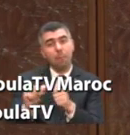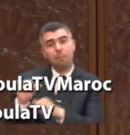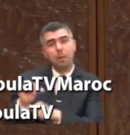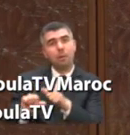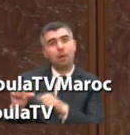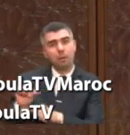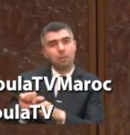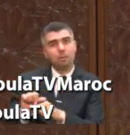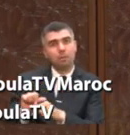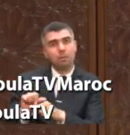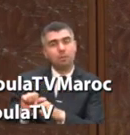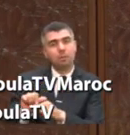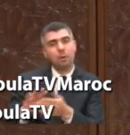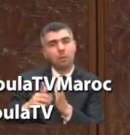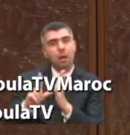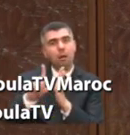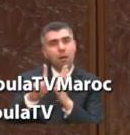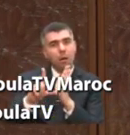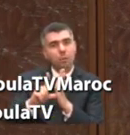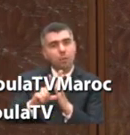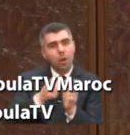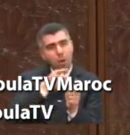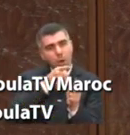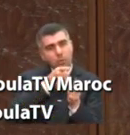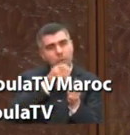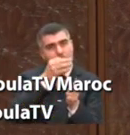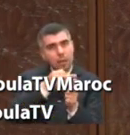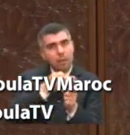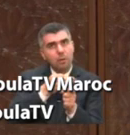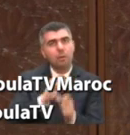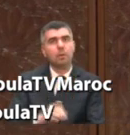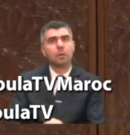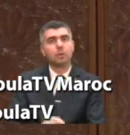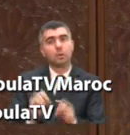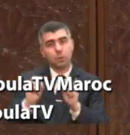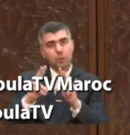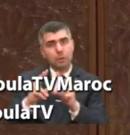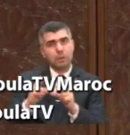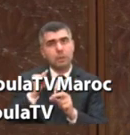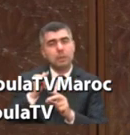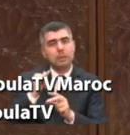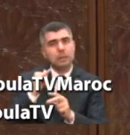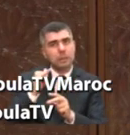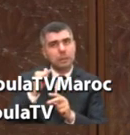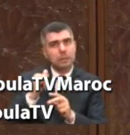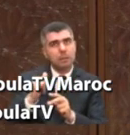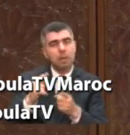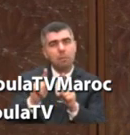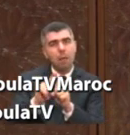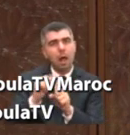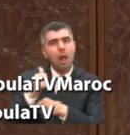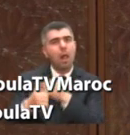نغيروا يعني القوانين ديال القنص، باش يمكن اولا يكون القنص مدى طول